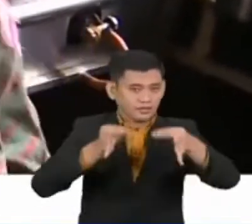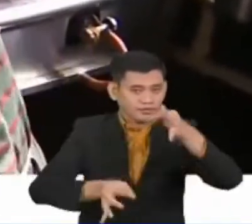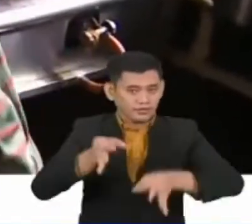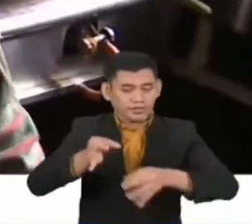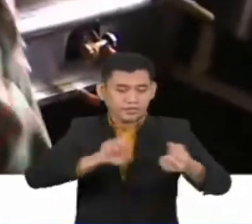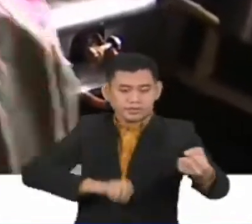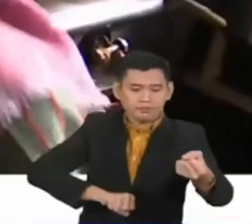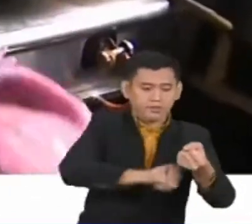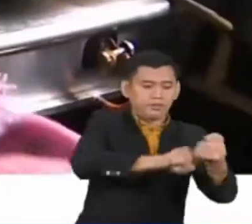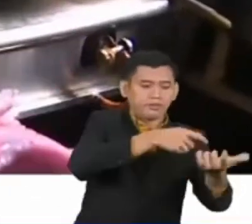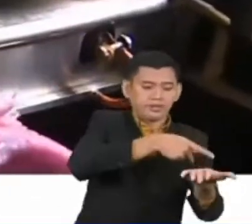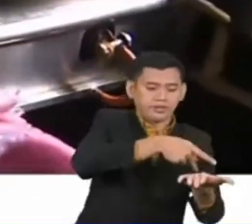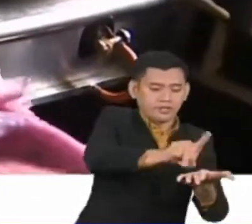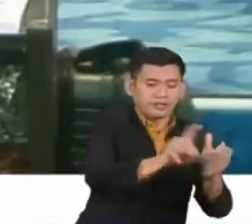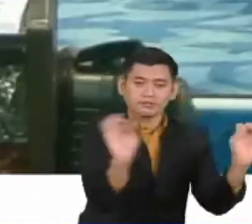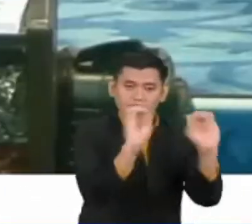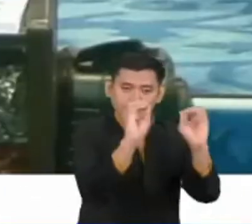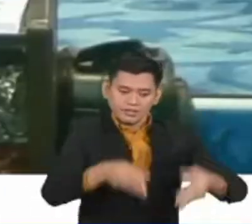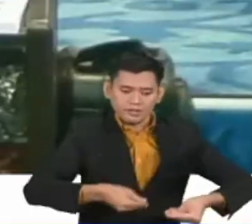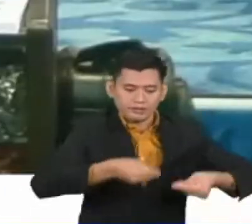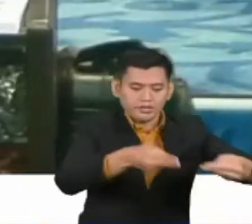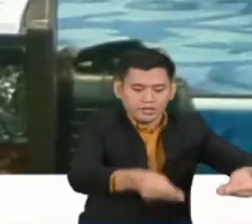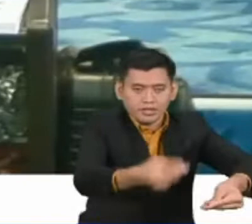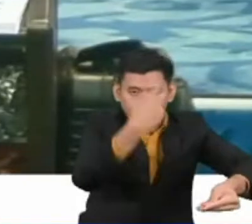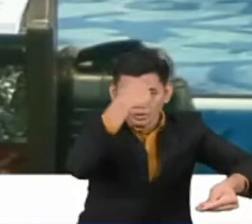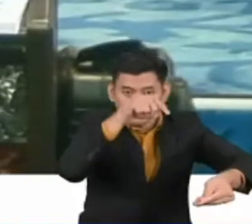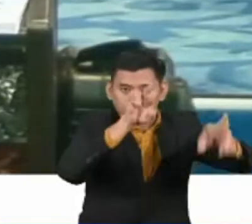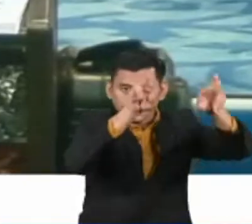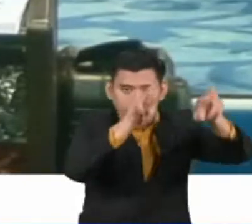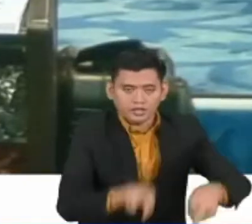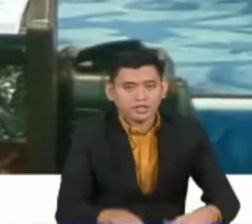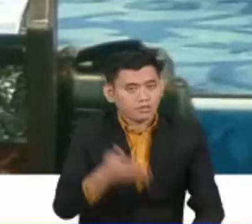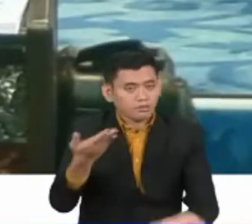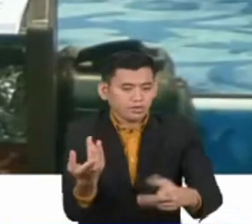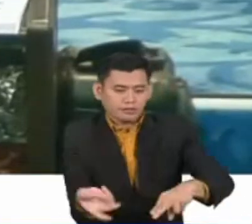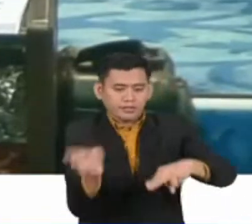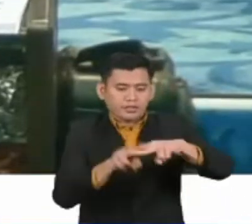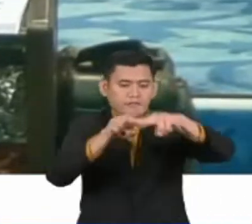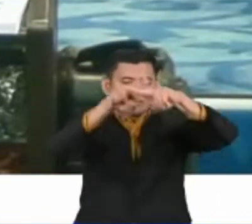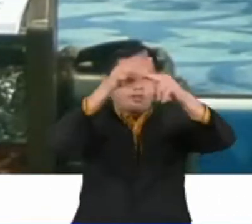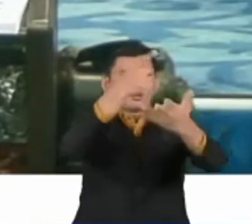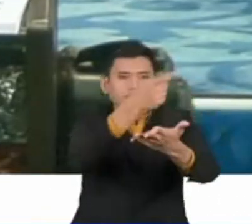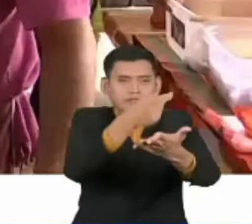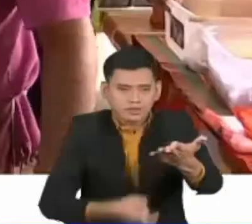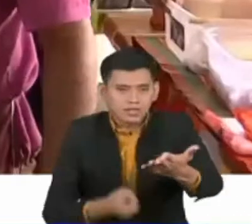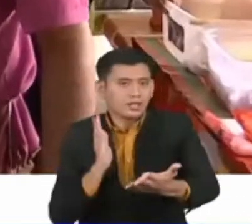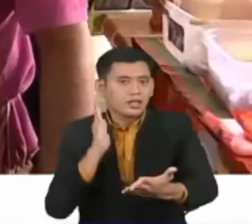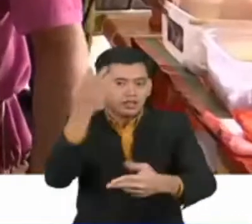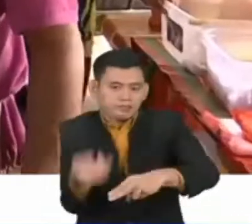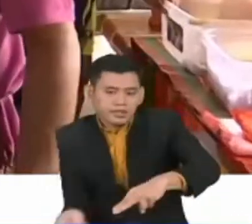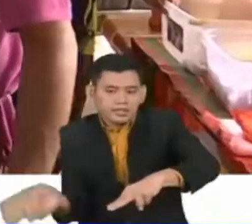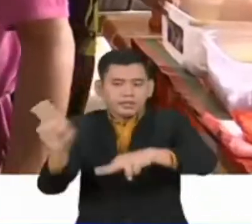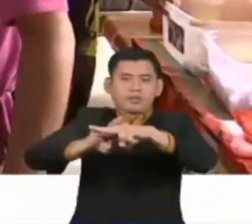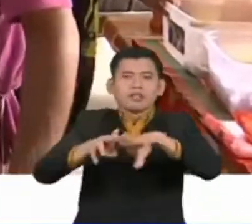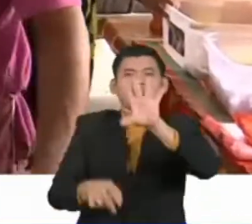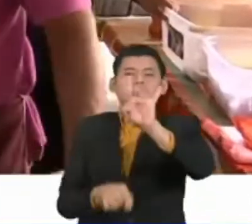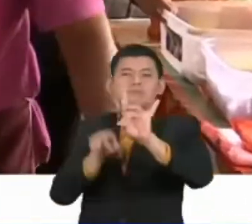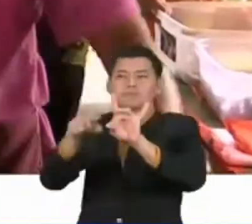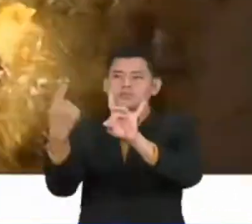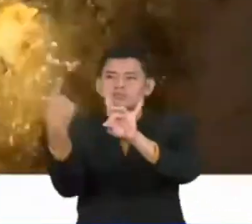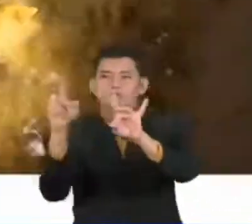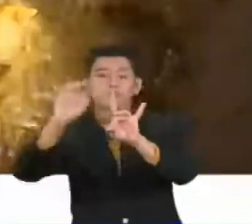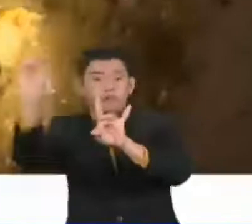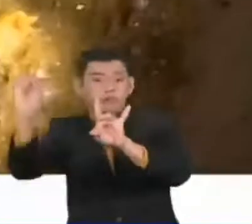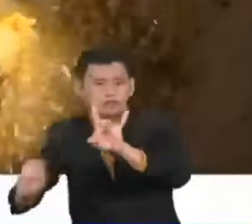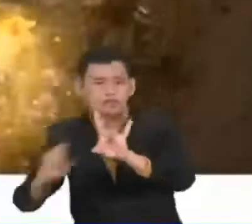tidak diberikan, inflasi mungkin meningkat kepada 8 hingga 11%. Saya bandingkan